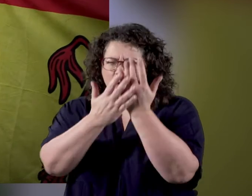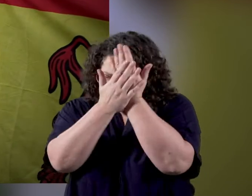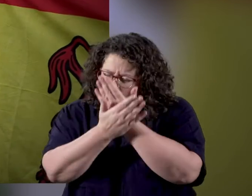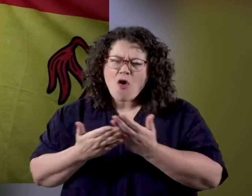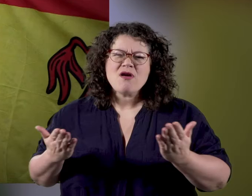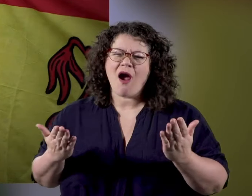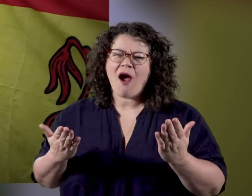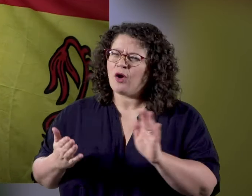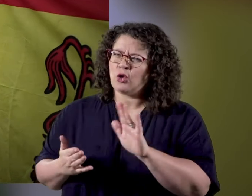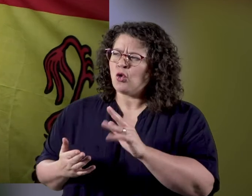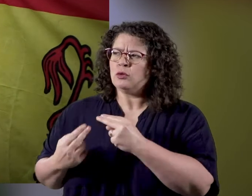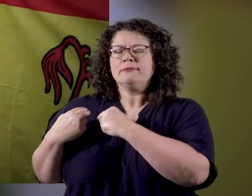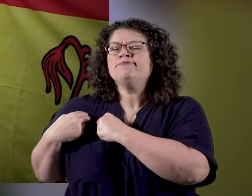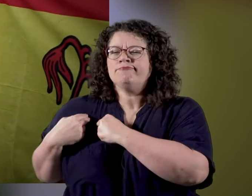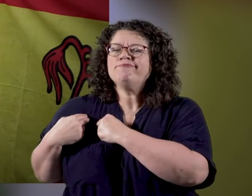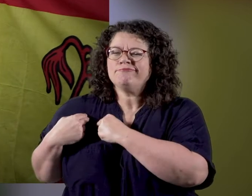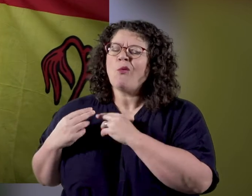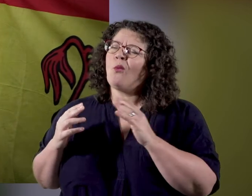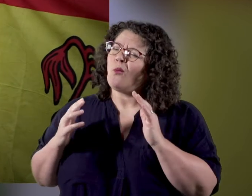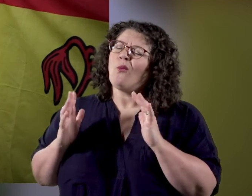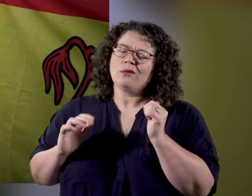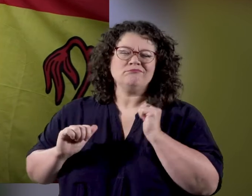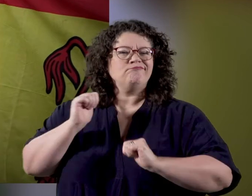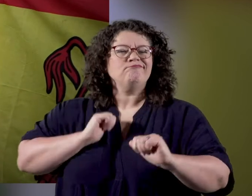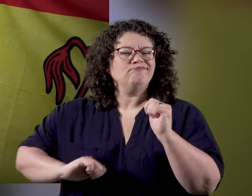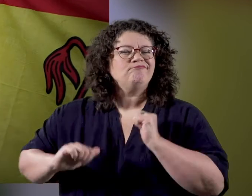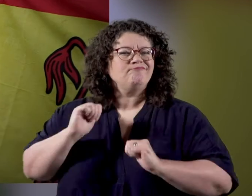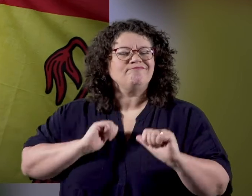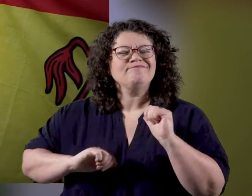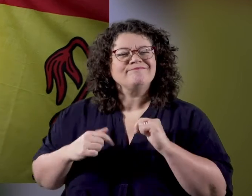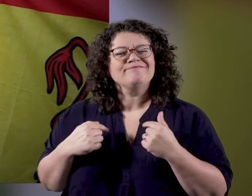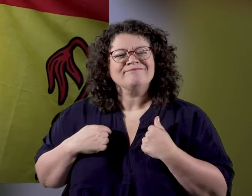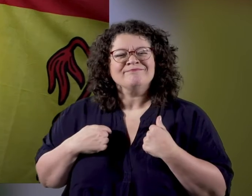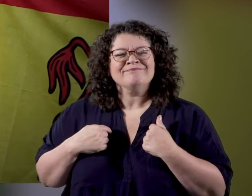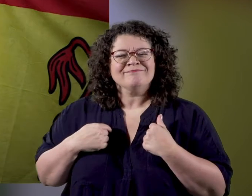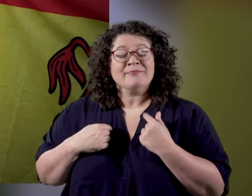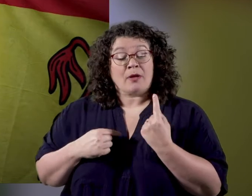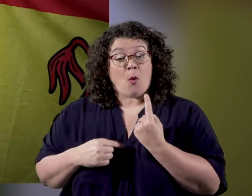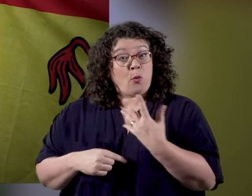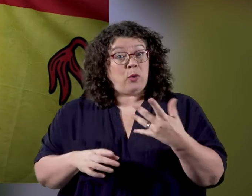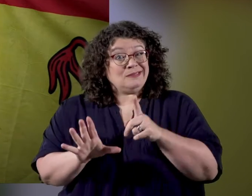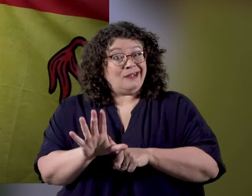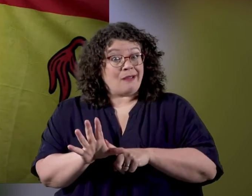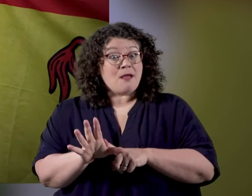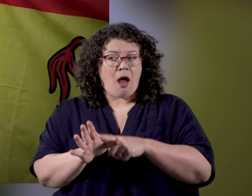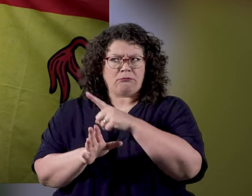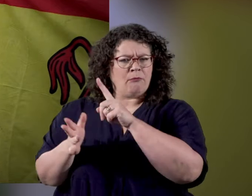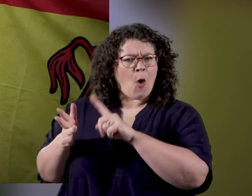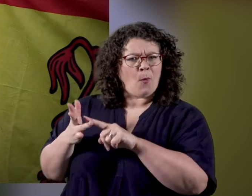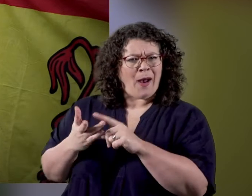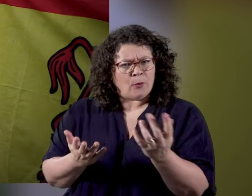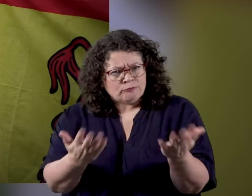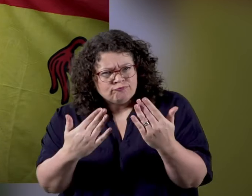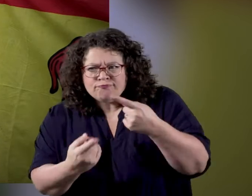braint, ac nid dyletswydd oedd gwasanaeth o'r fath. Unwaith y flwyddyn yn unig, oedd y tywysog Owain yn hawlio ein